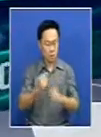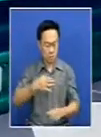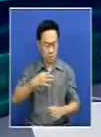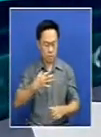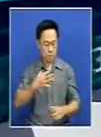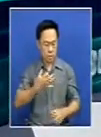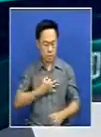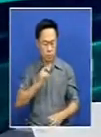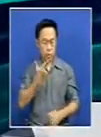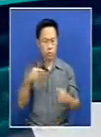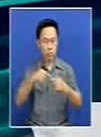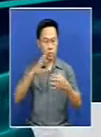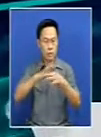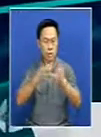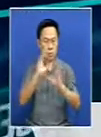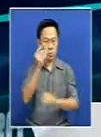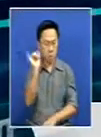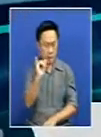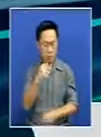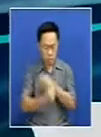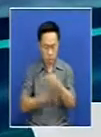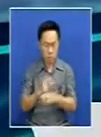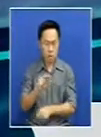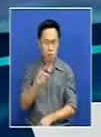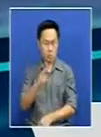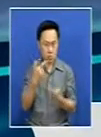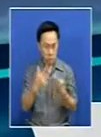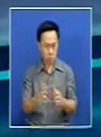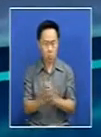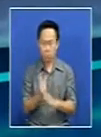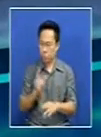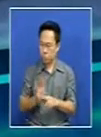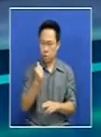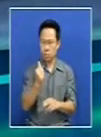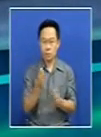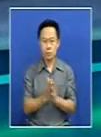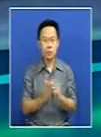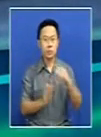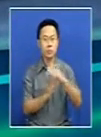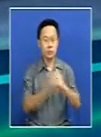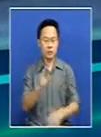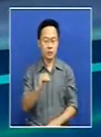ครับอายุ37ปีแล้วยังสามารถเล่นได้นะครับเพราะว่าโอลิมปิกที่มวยนั้นเขากำหนดไว้ที่